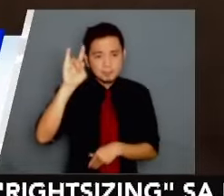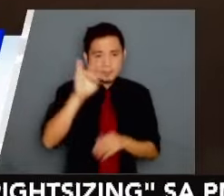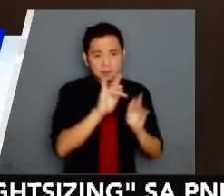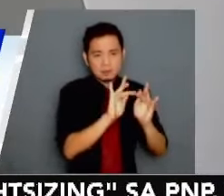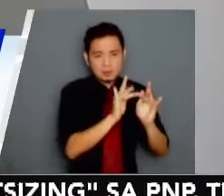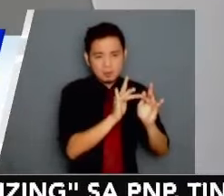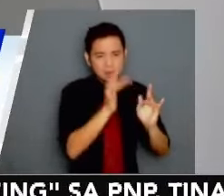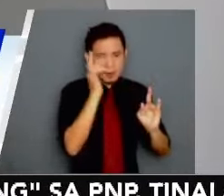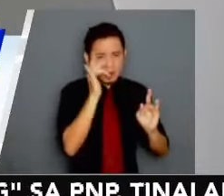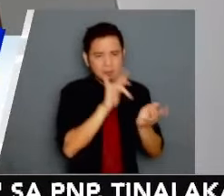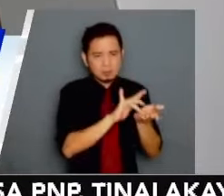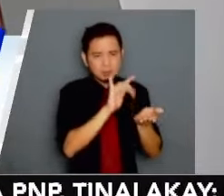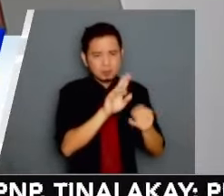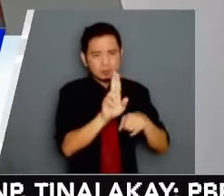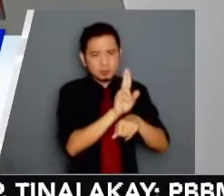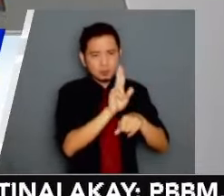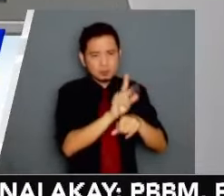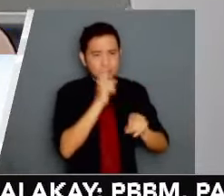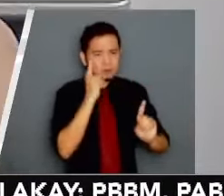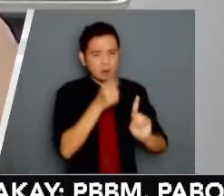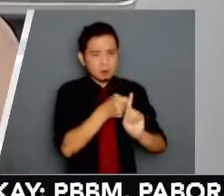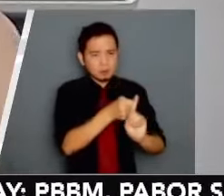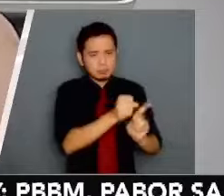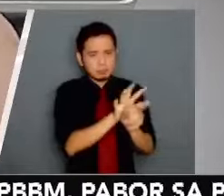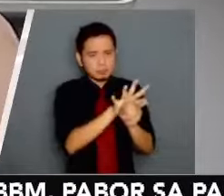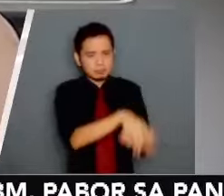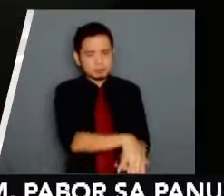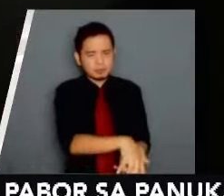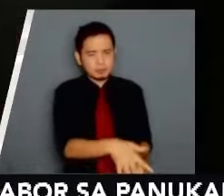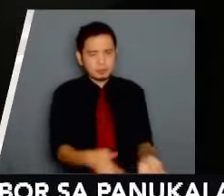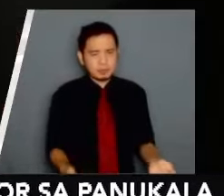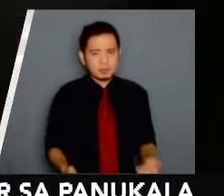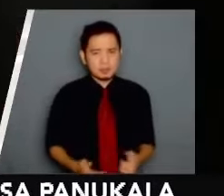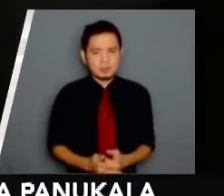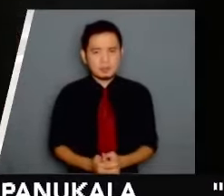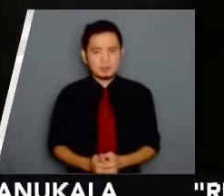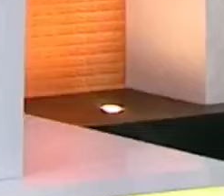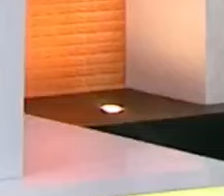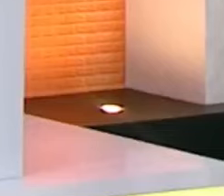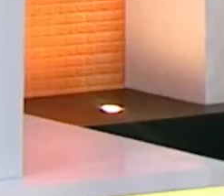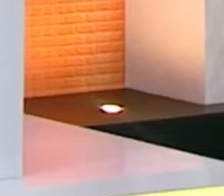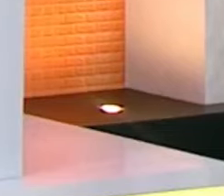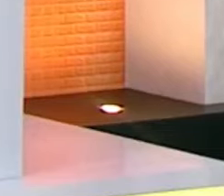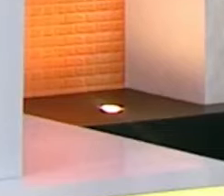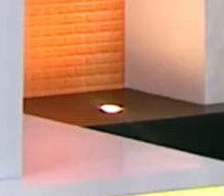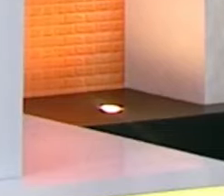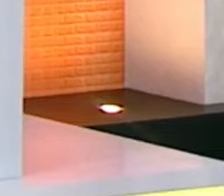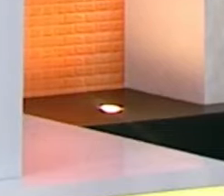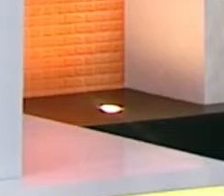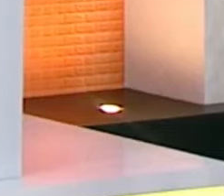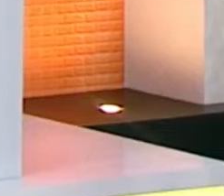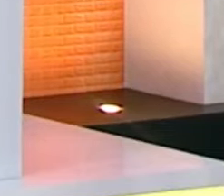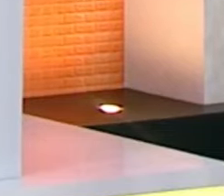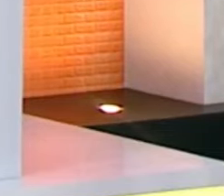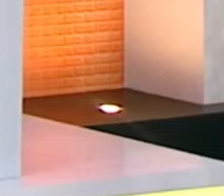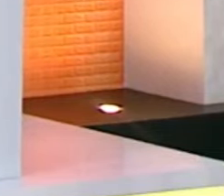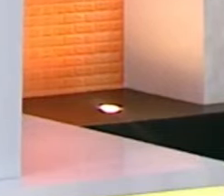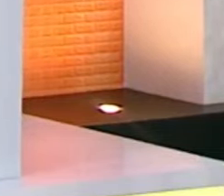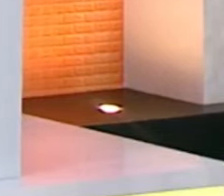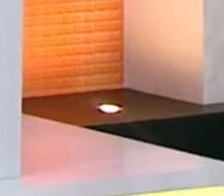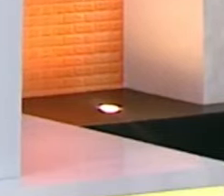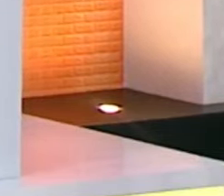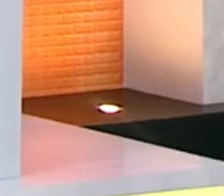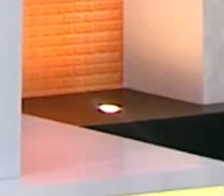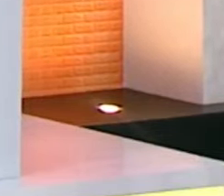mga bata May internet ba kapuso para laging una ka sa mga balita